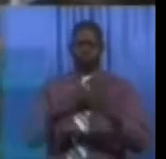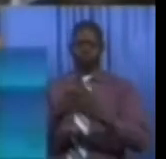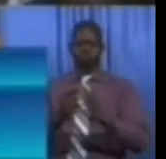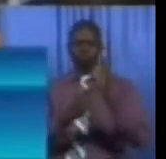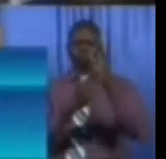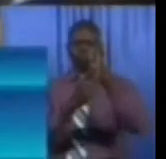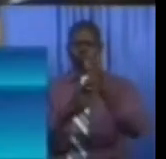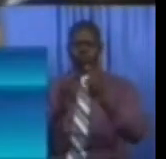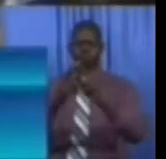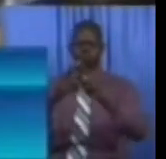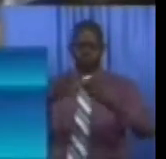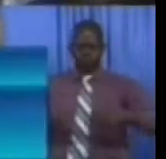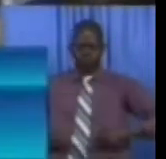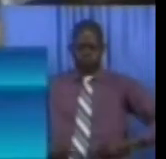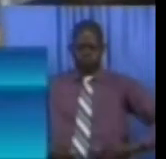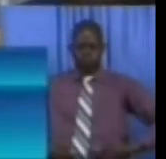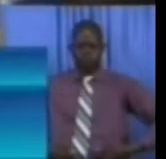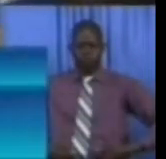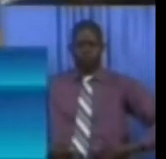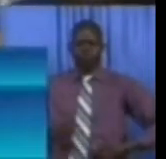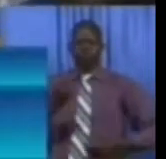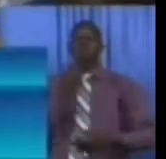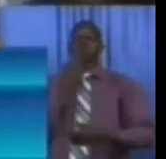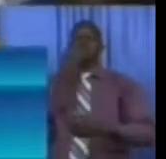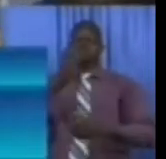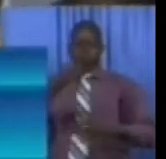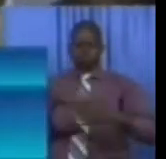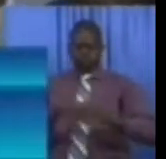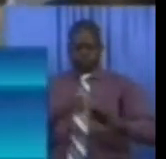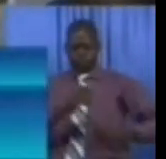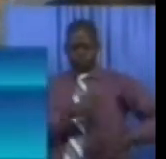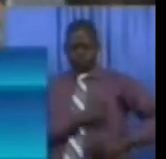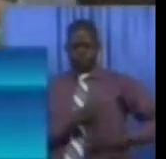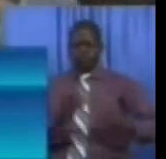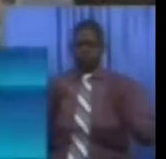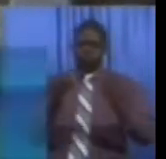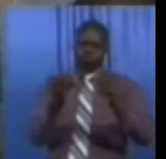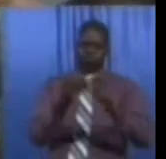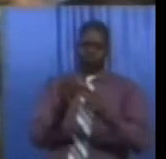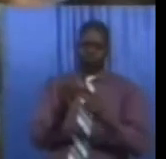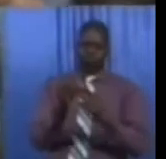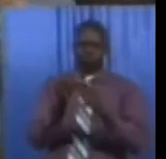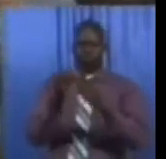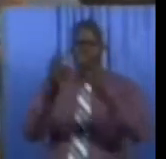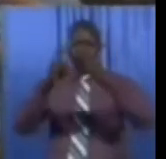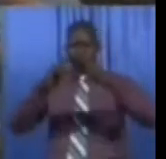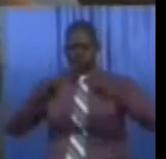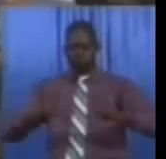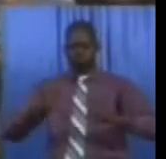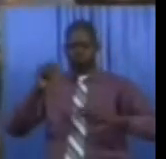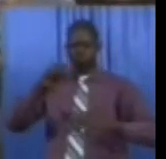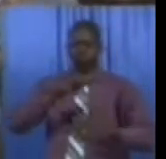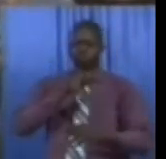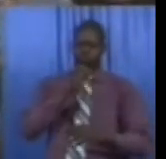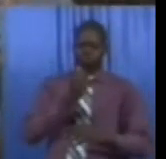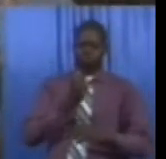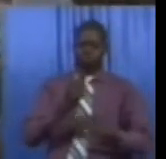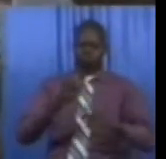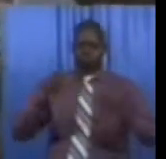jeunes, surtout, qu'ils soient dans l'armée ou bien dans le civil, qu'on ne peut pas réussir sans effort.